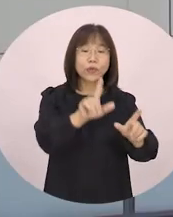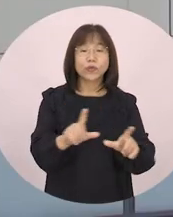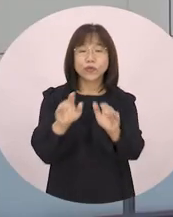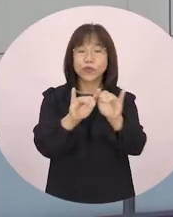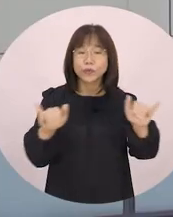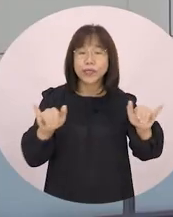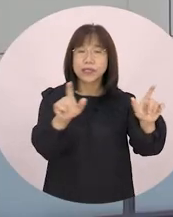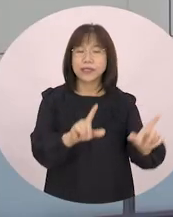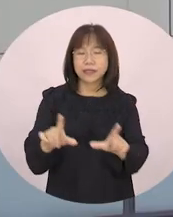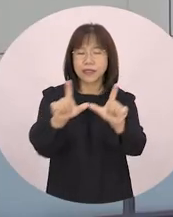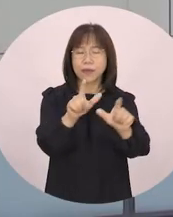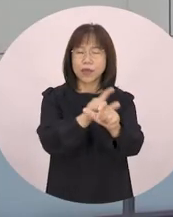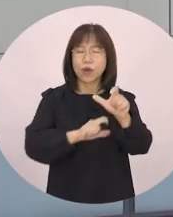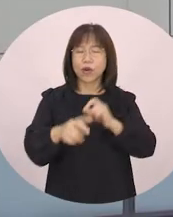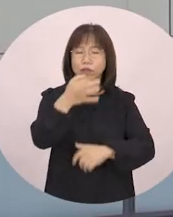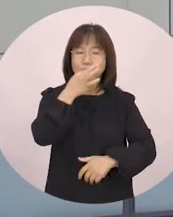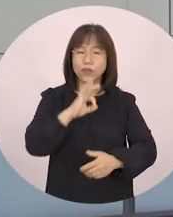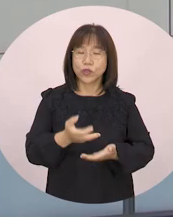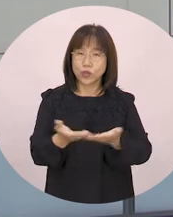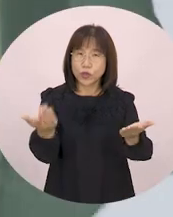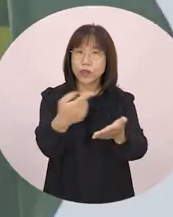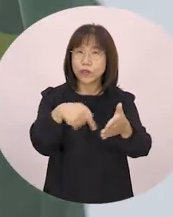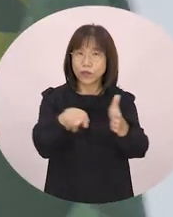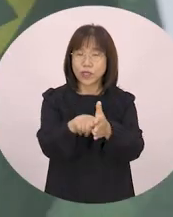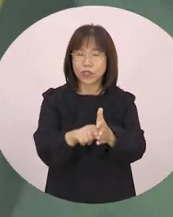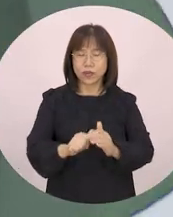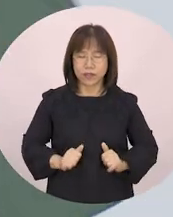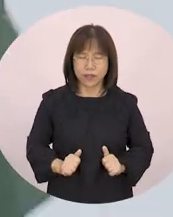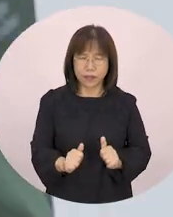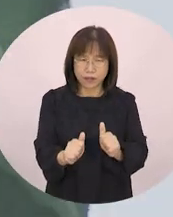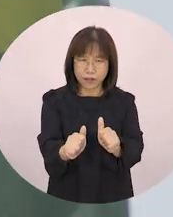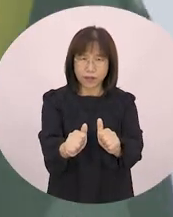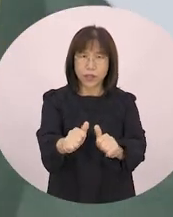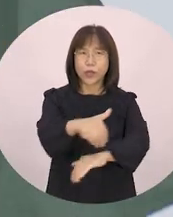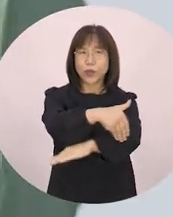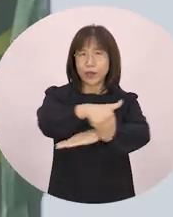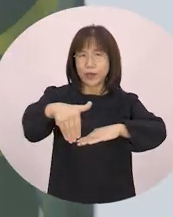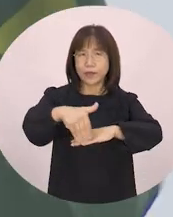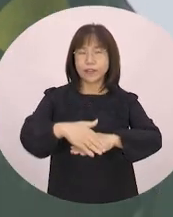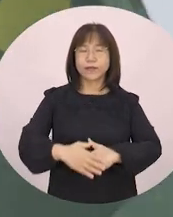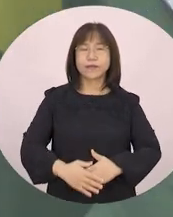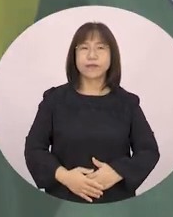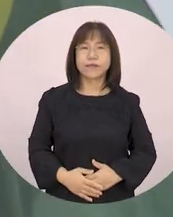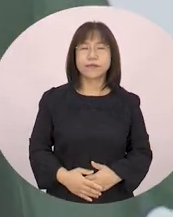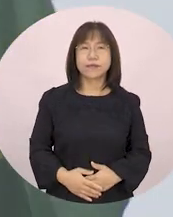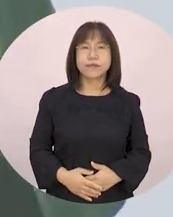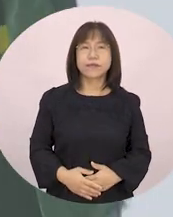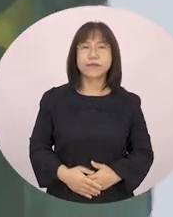높일 수 있는 행정 서비스를 지속적으로 제공하기 위해 최선을 다한다는 방침입니다.